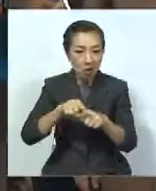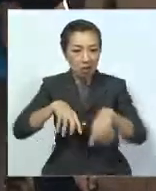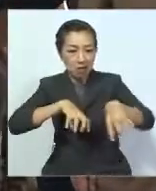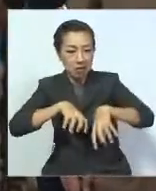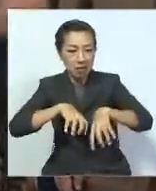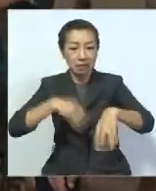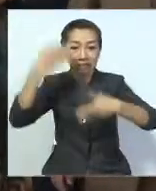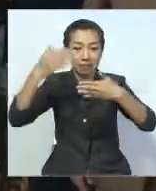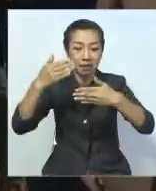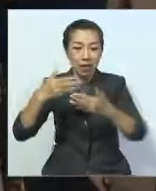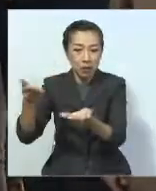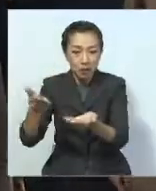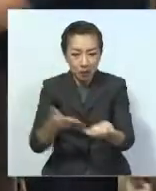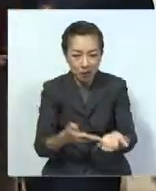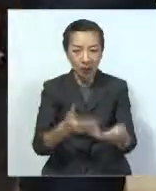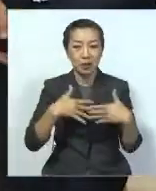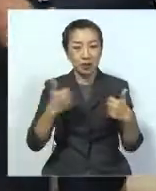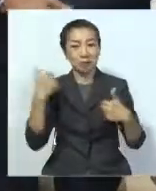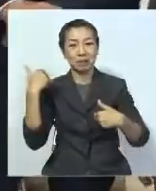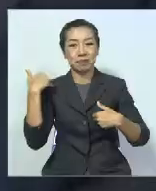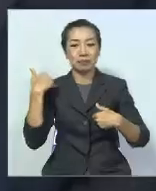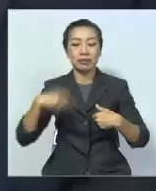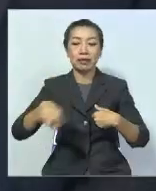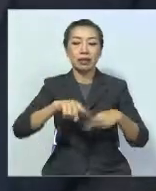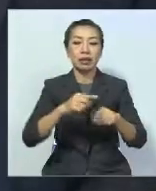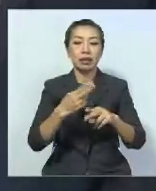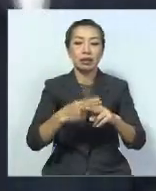ต้อนรับที่อบอุ่นมีคุณกร